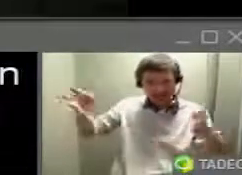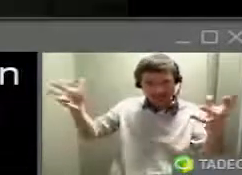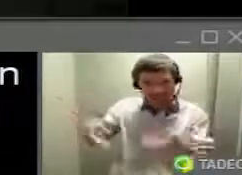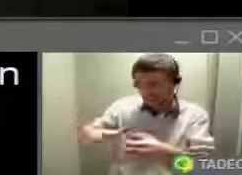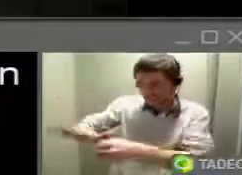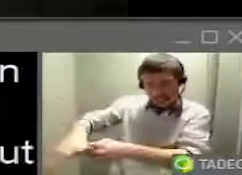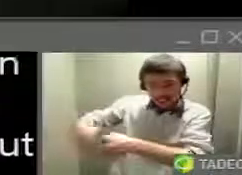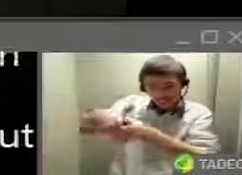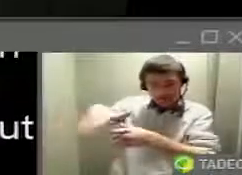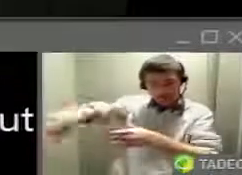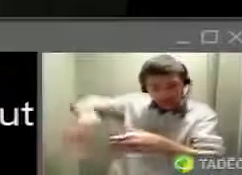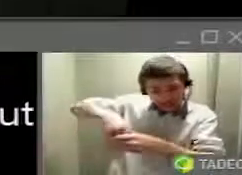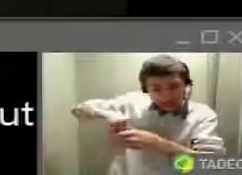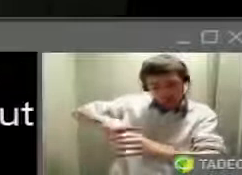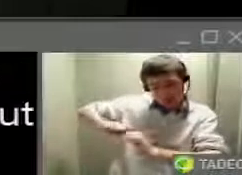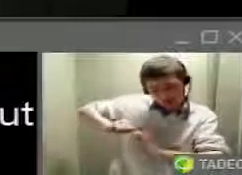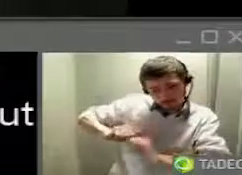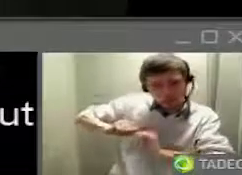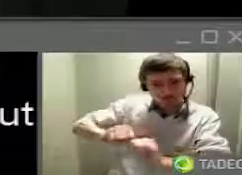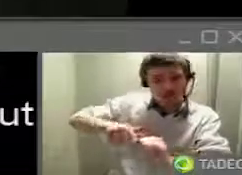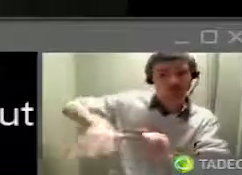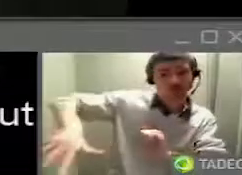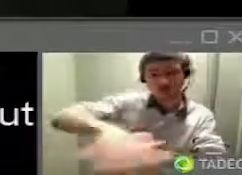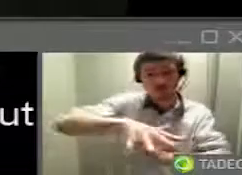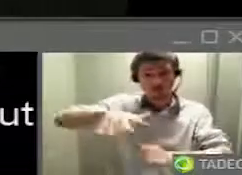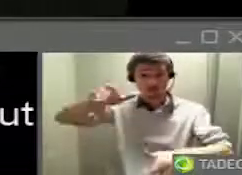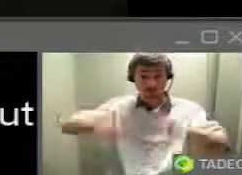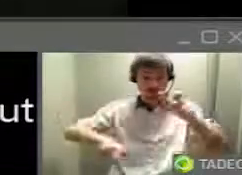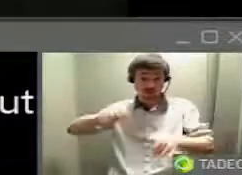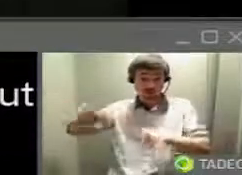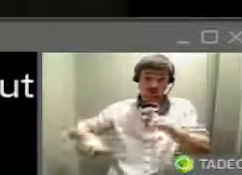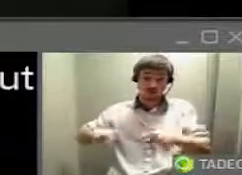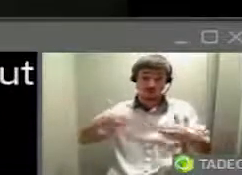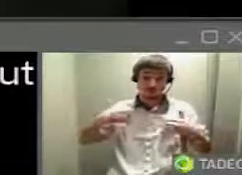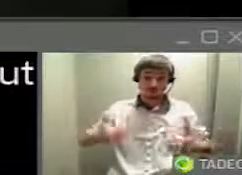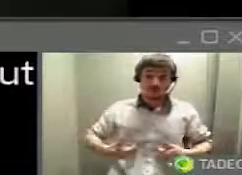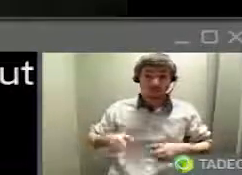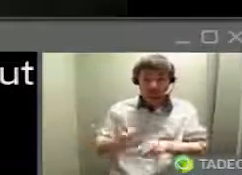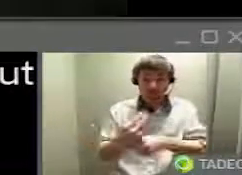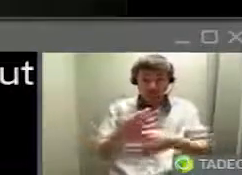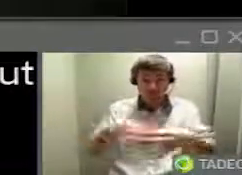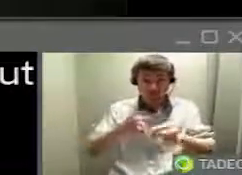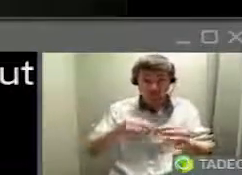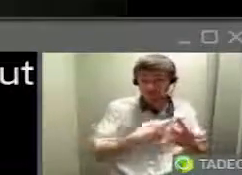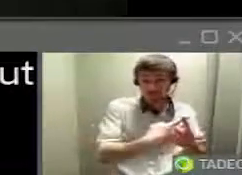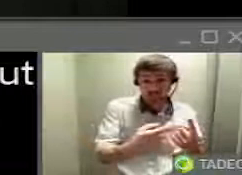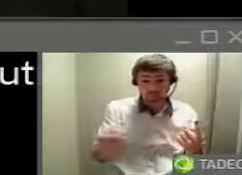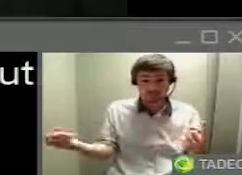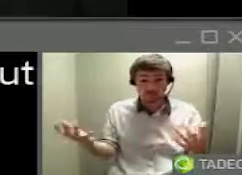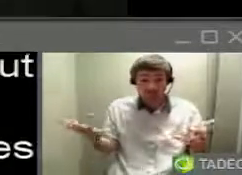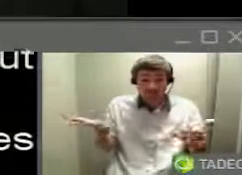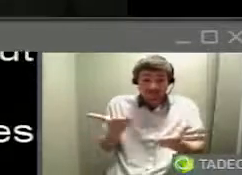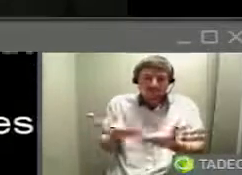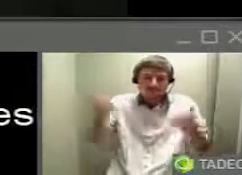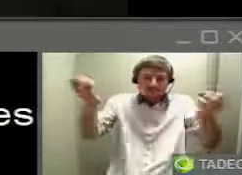nous pousser et à pousser bien sûr toutes les personnes qui étaient membres de toutes les délégations, puisque c'était la grande fête. Donc merci à